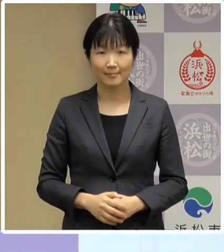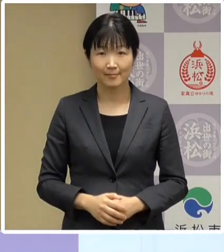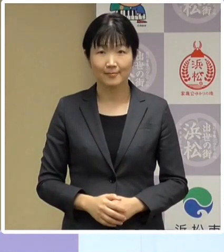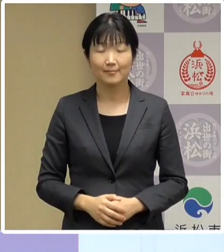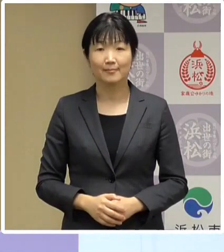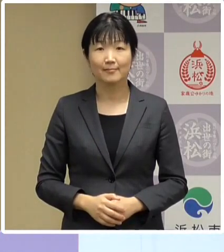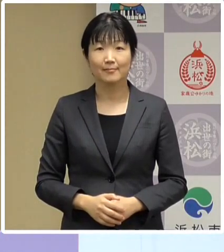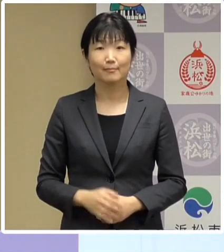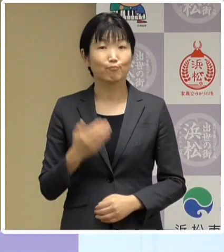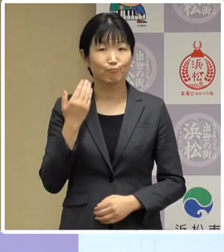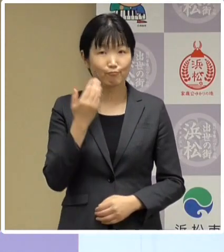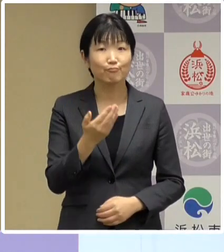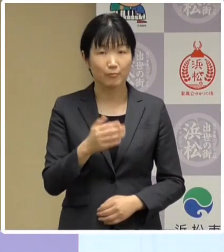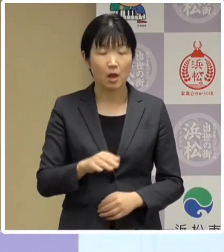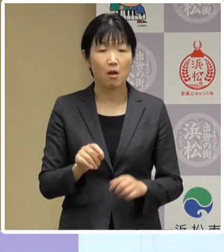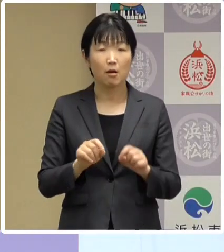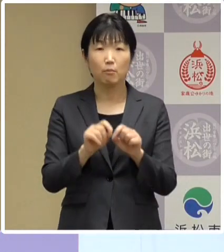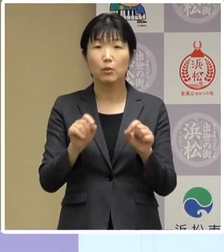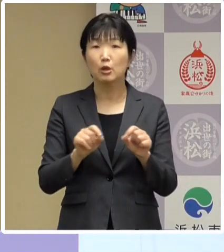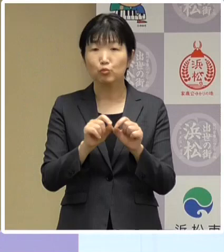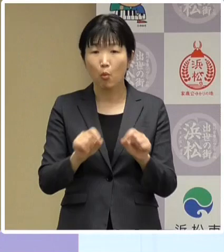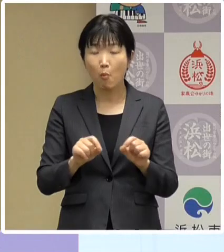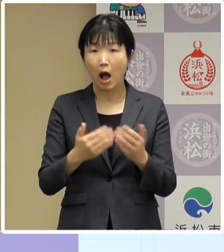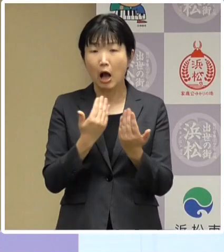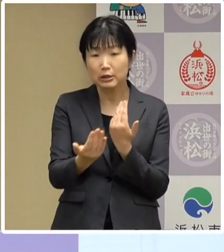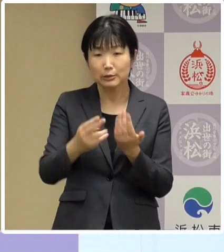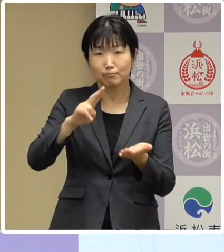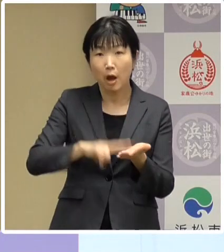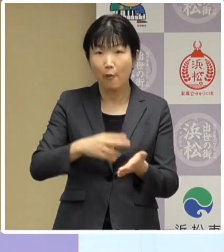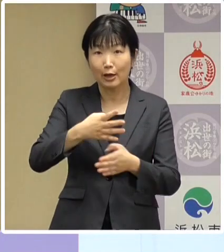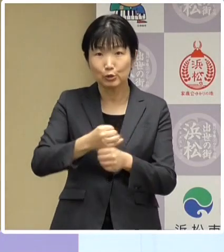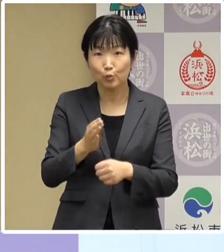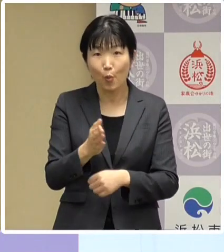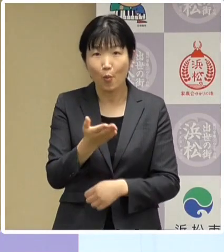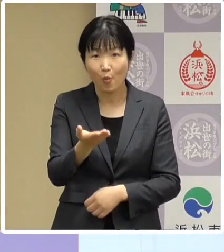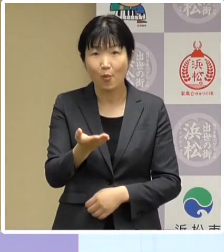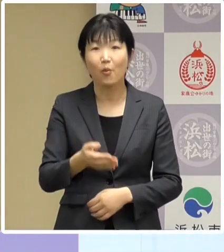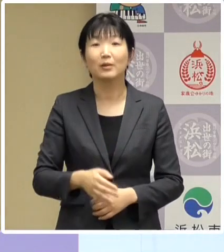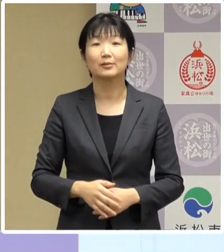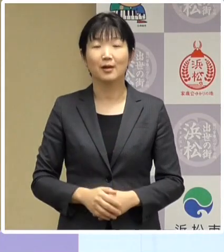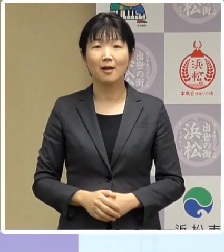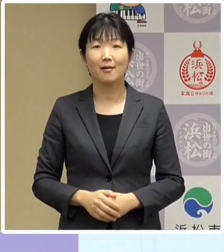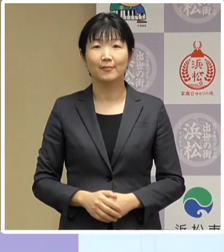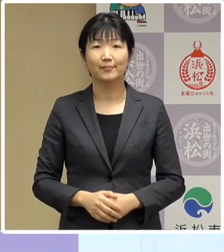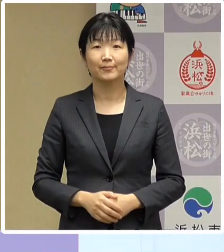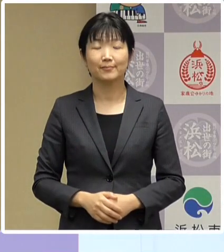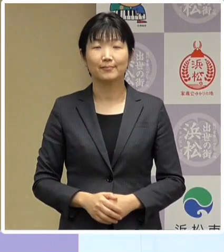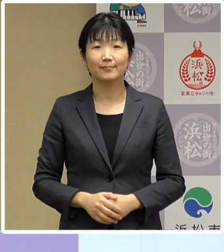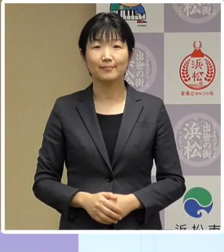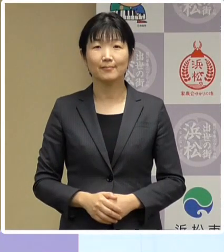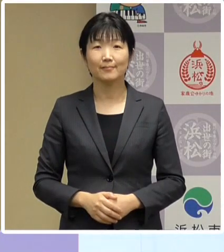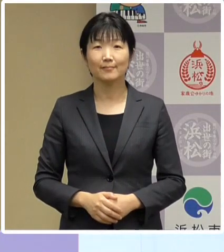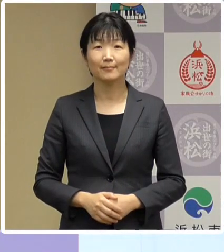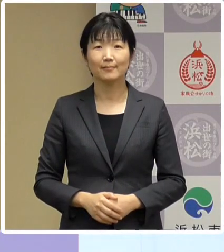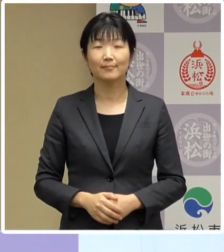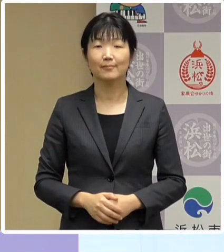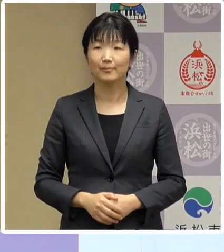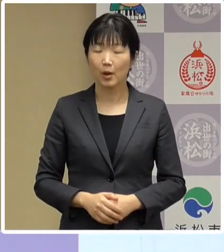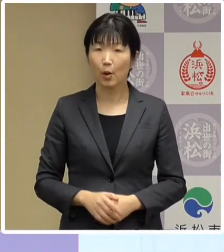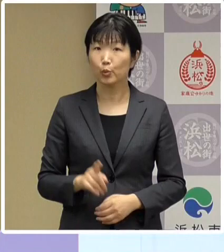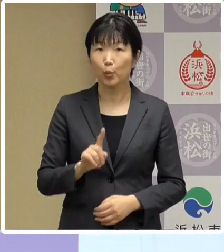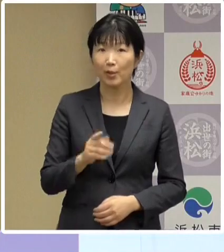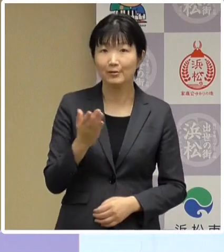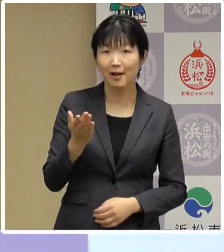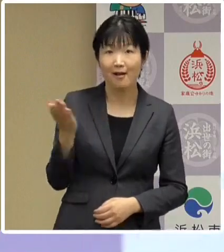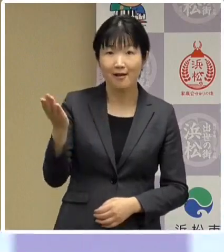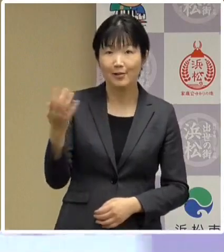あのこれ結論は、いつ頃にあの出るっていうことをお考えですか。 これはどのくらい